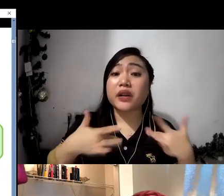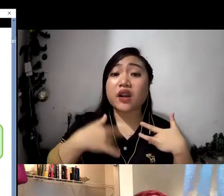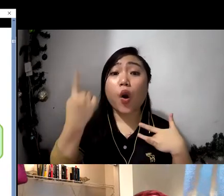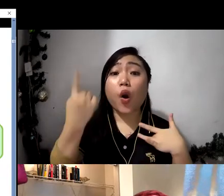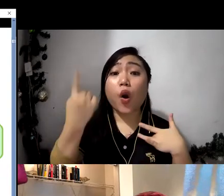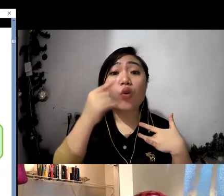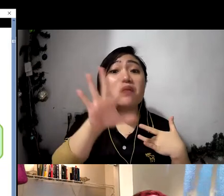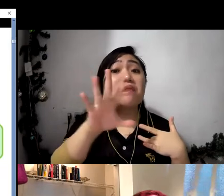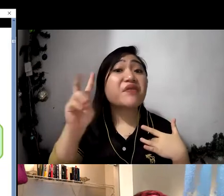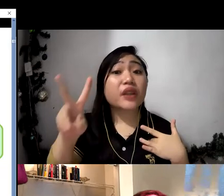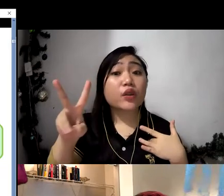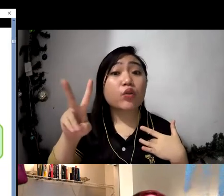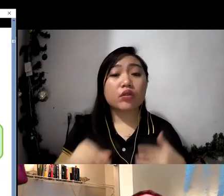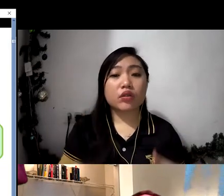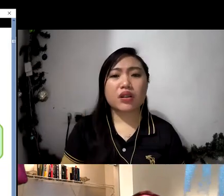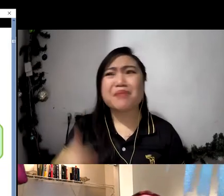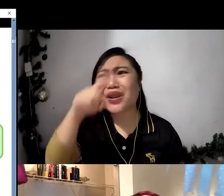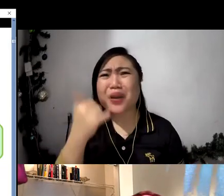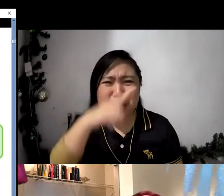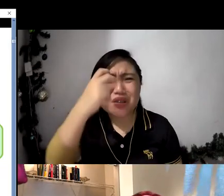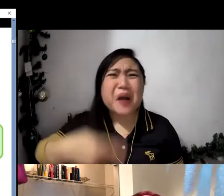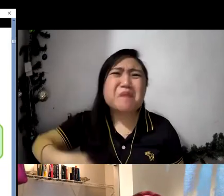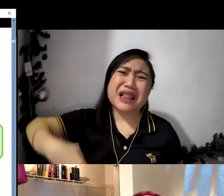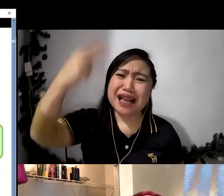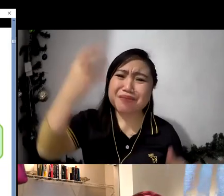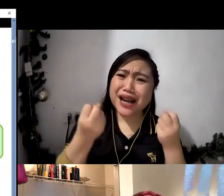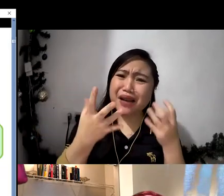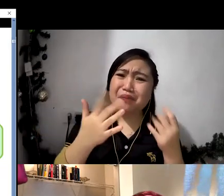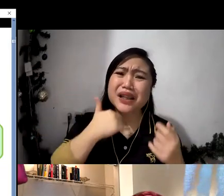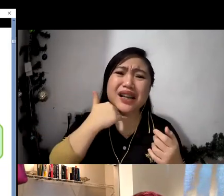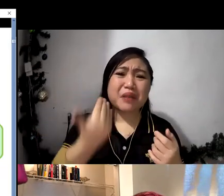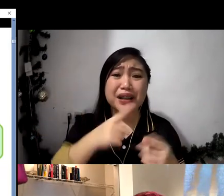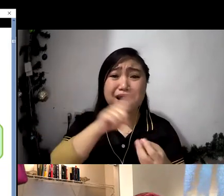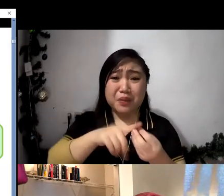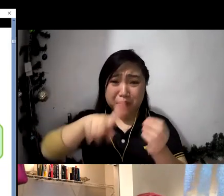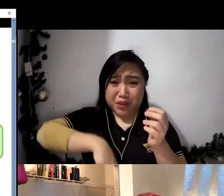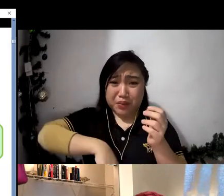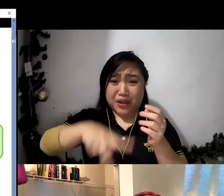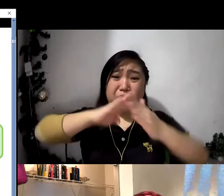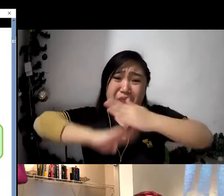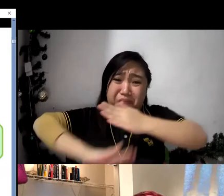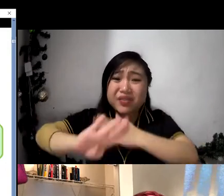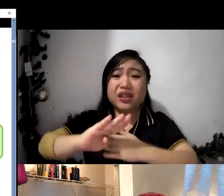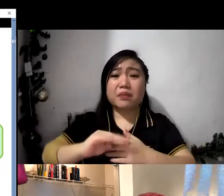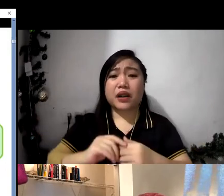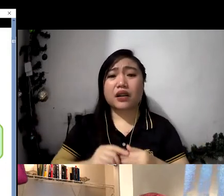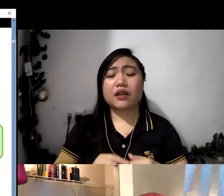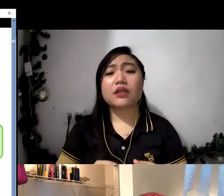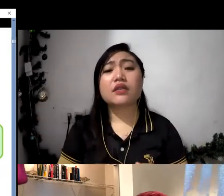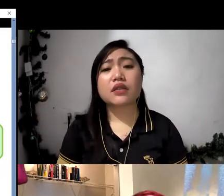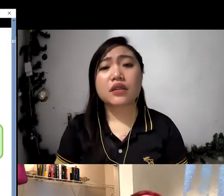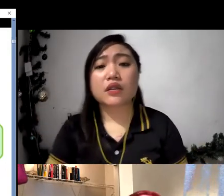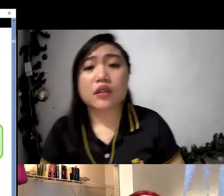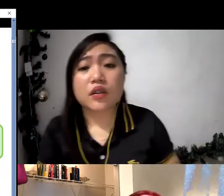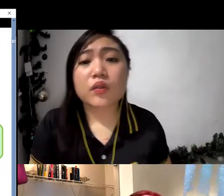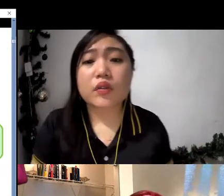kasi mataas yung bilang ng namamatay ng babaeng nagbubuntis sa panganganak. So nagawa ba natin ito,